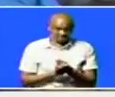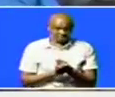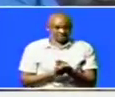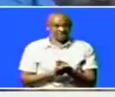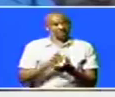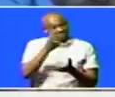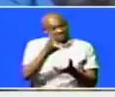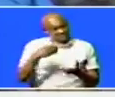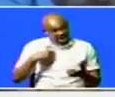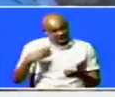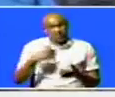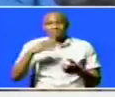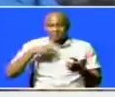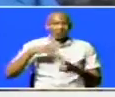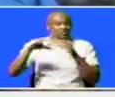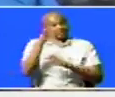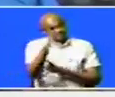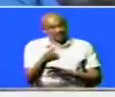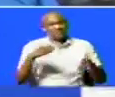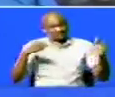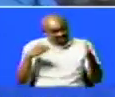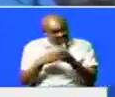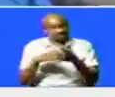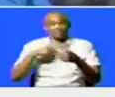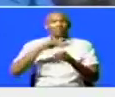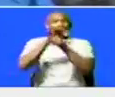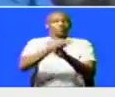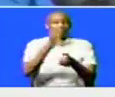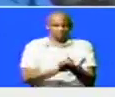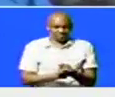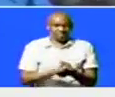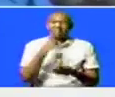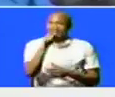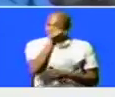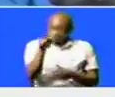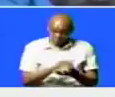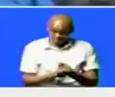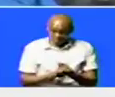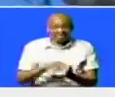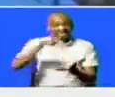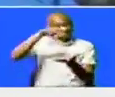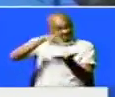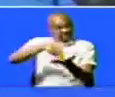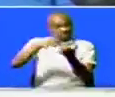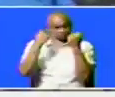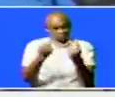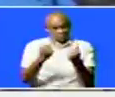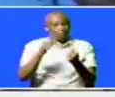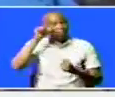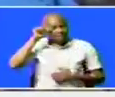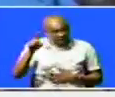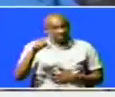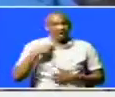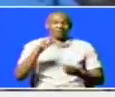is on the side of the oppressed, but against the oppressor. I therefore tell you to stand up, wake up